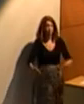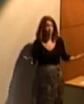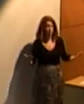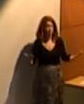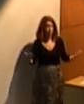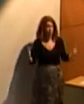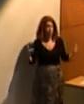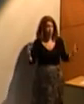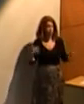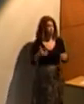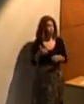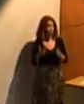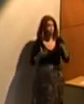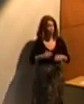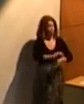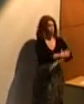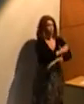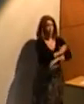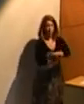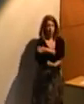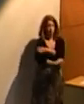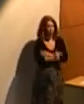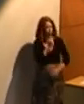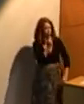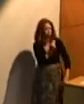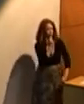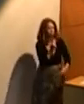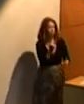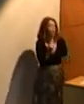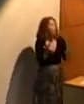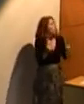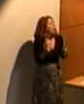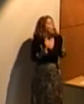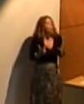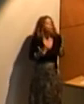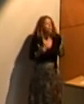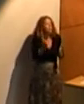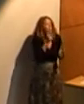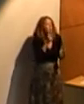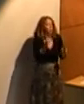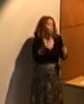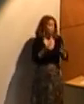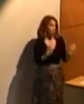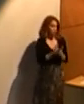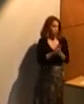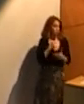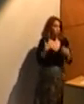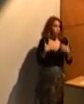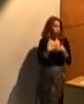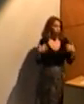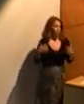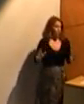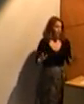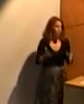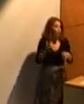debra plus efficace et pourquoi pas même si c'est encore impossible mais ça pourrait je suis pas du tout scientifique être possible dans